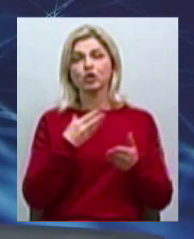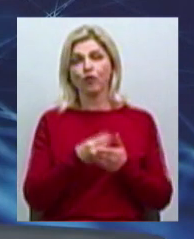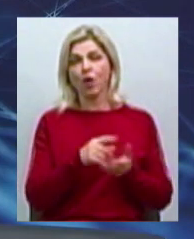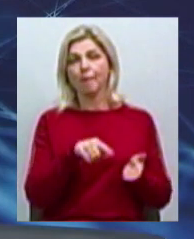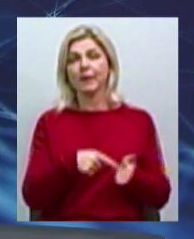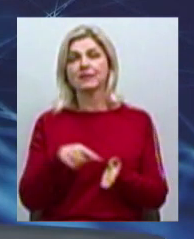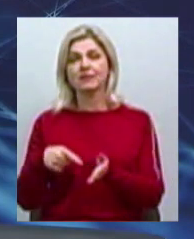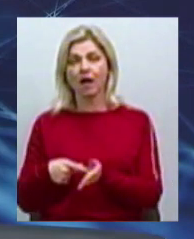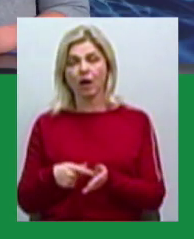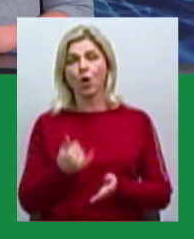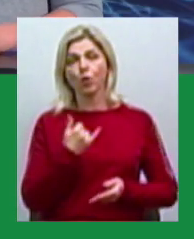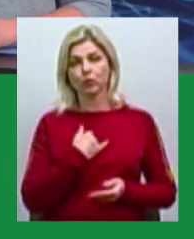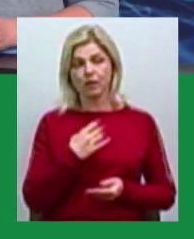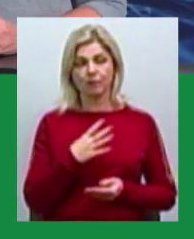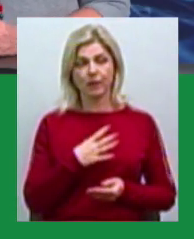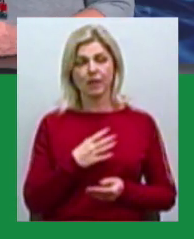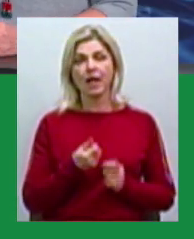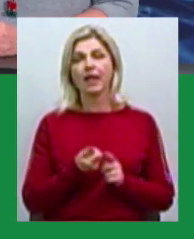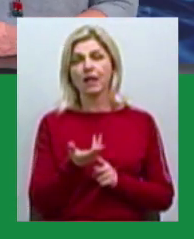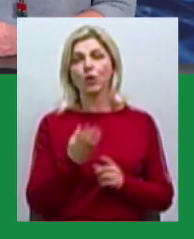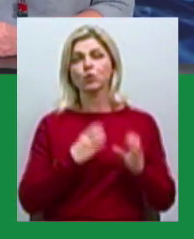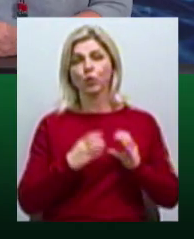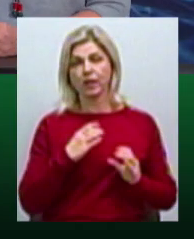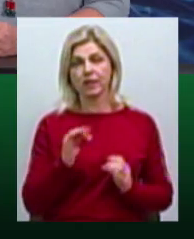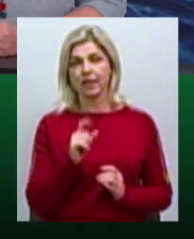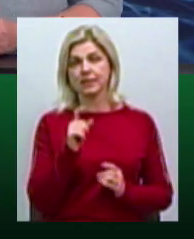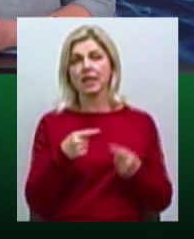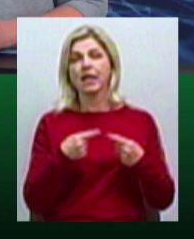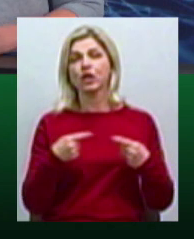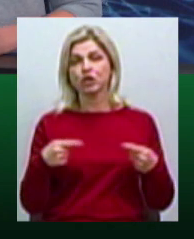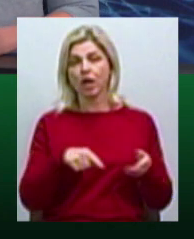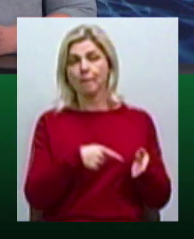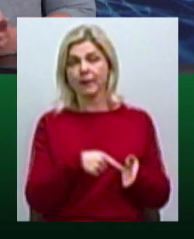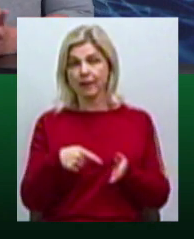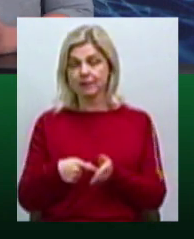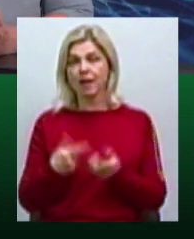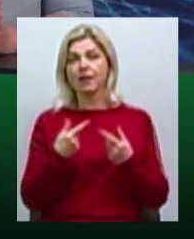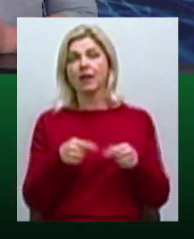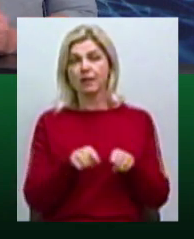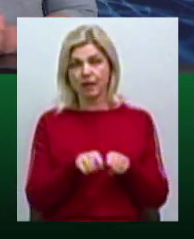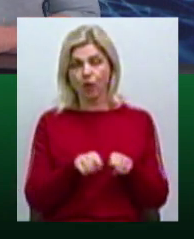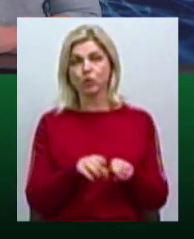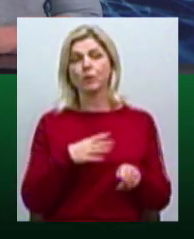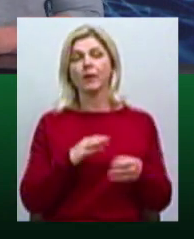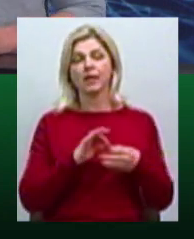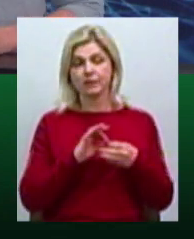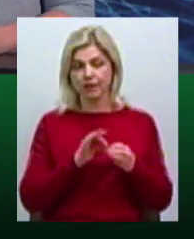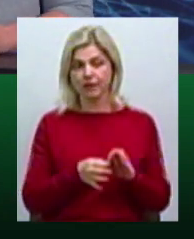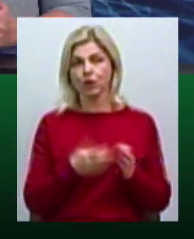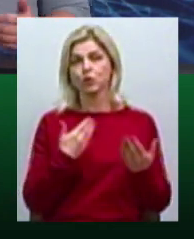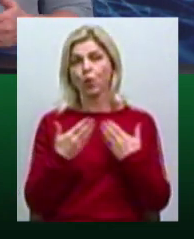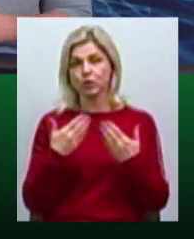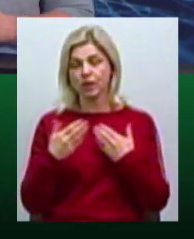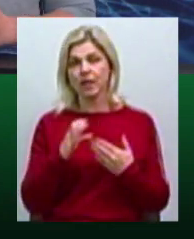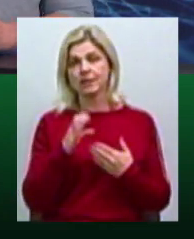нас було кілька, ну, студентів з інших місць, де також були складні стосунки